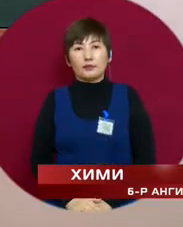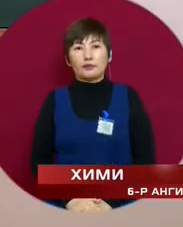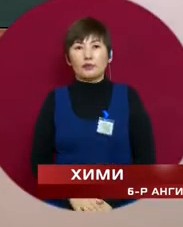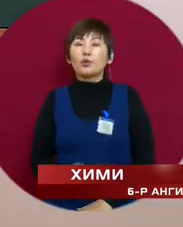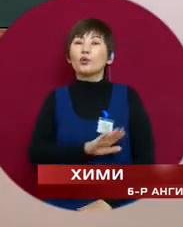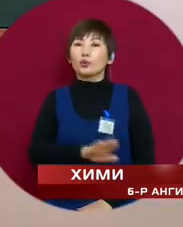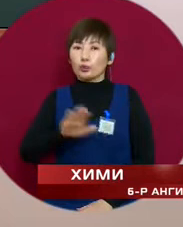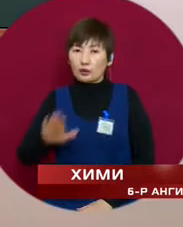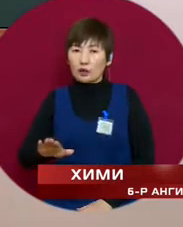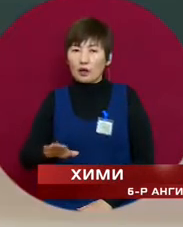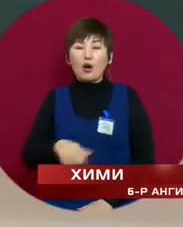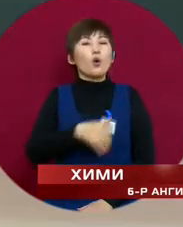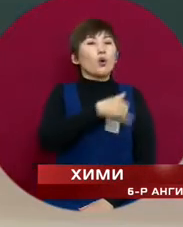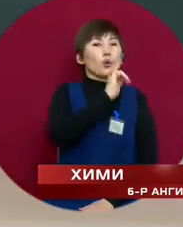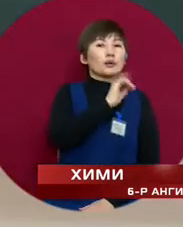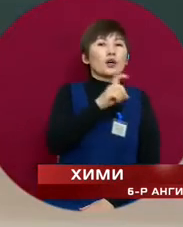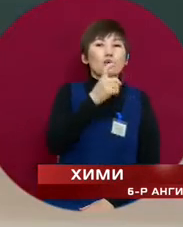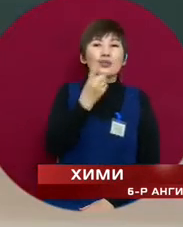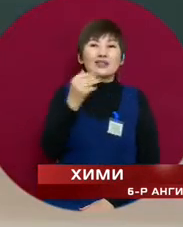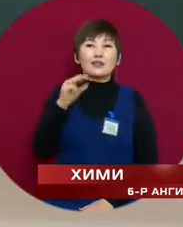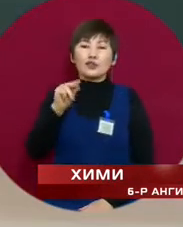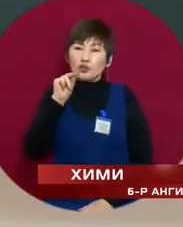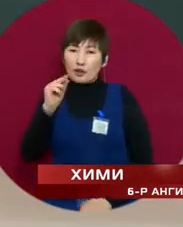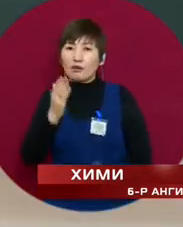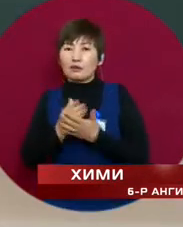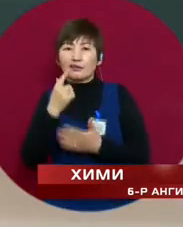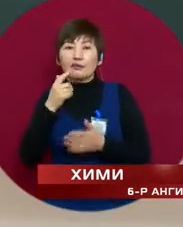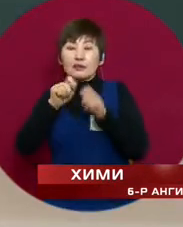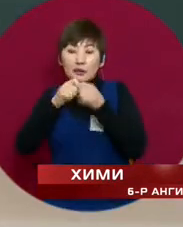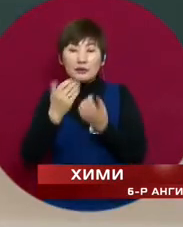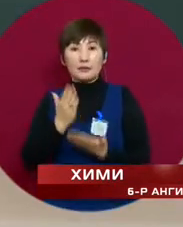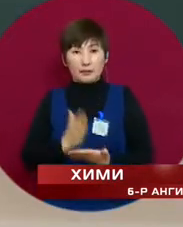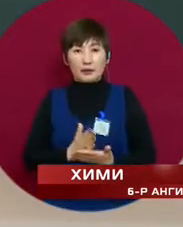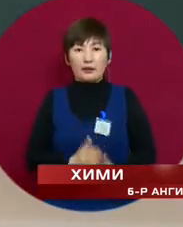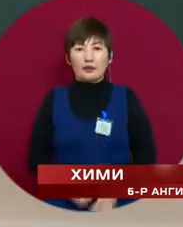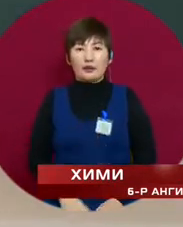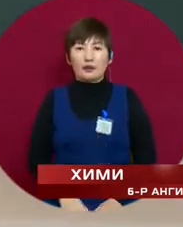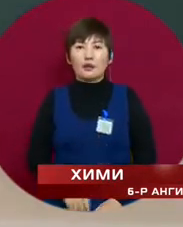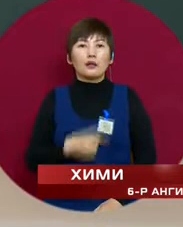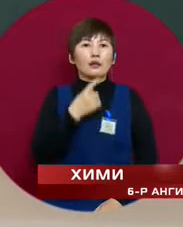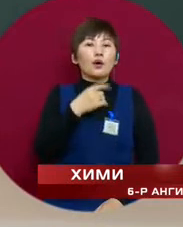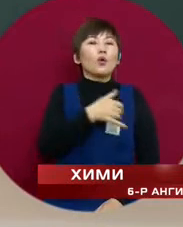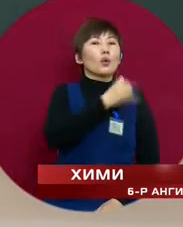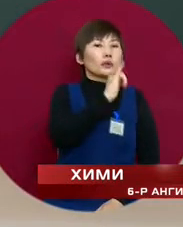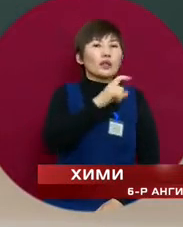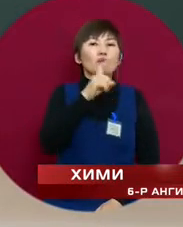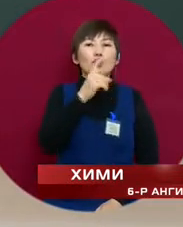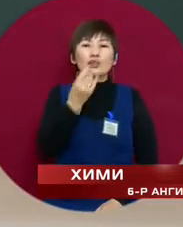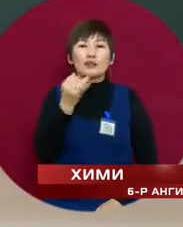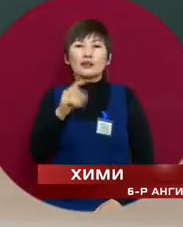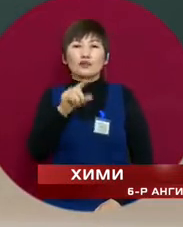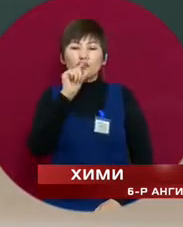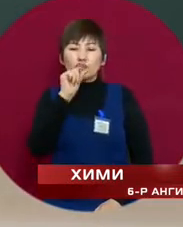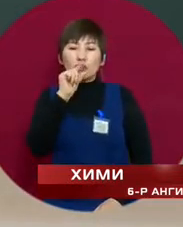Тэгвэл хүүхдүүдээ ундаа хүчлэлэг шин чанартай учраас шүдийг цоолсон байна. Ундааны хүчлэлэг шинжийг бууруулах